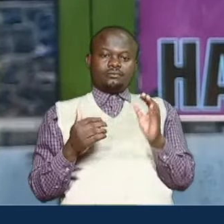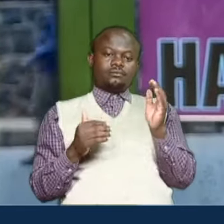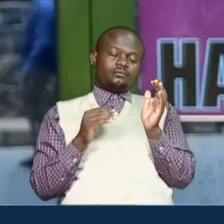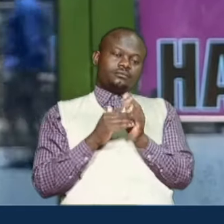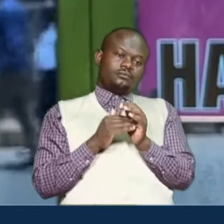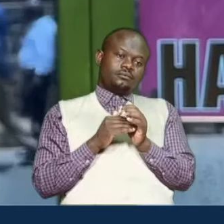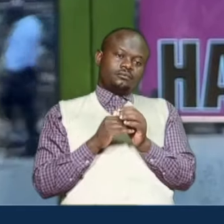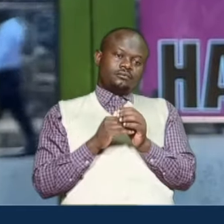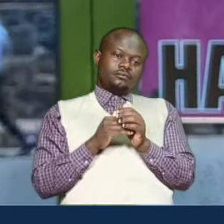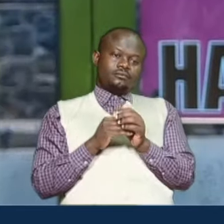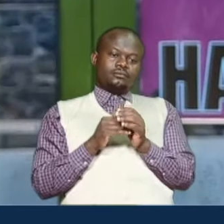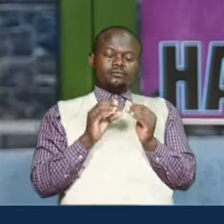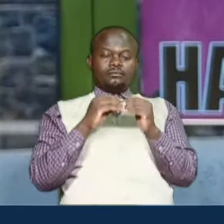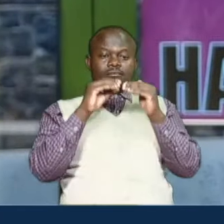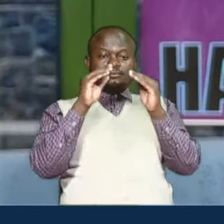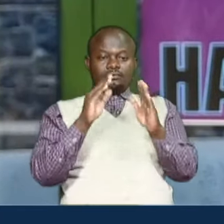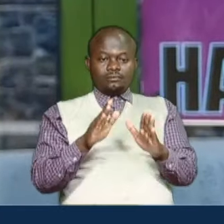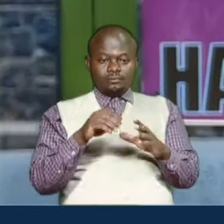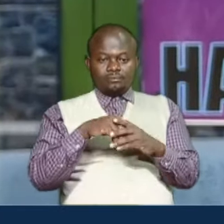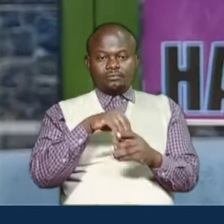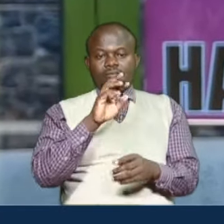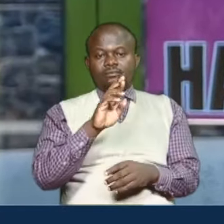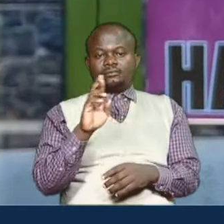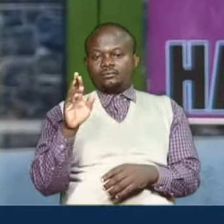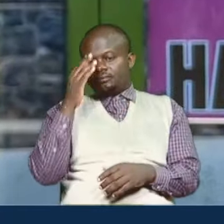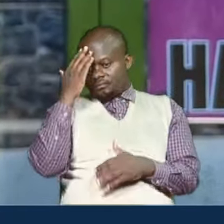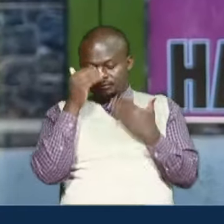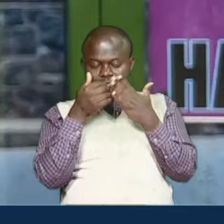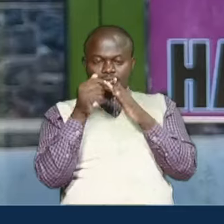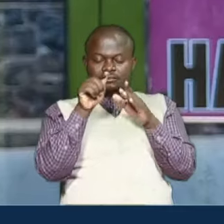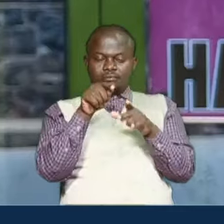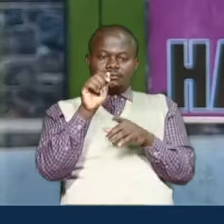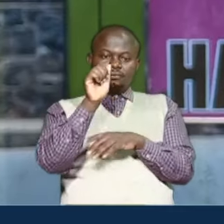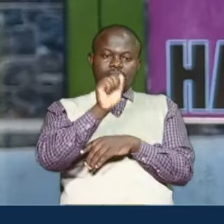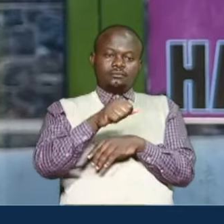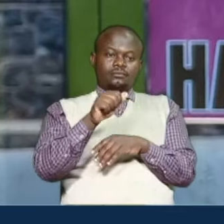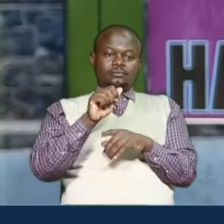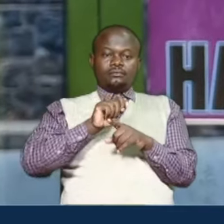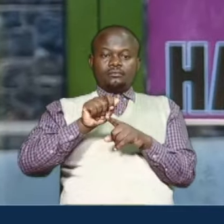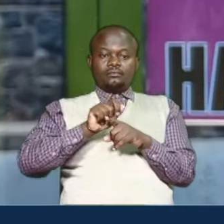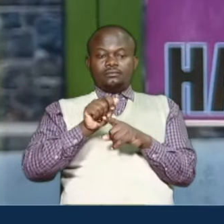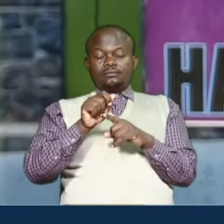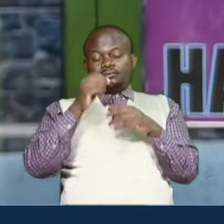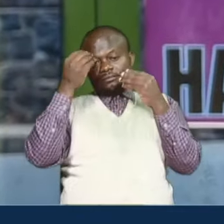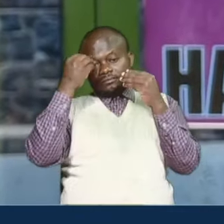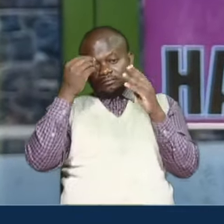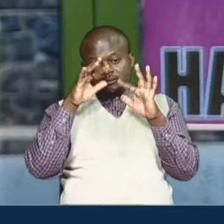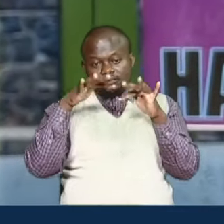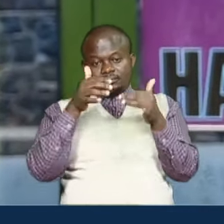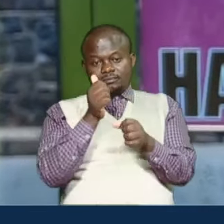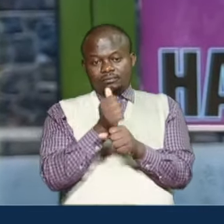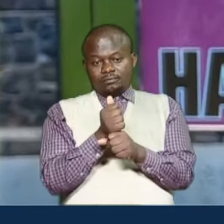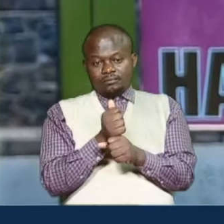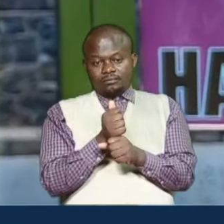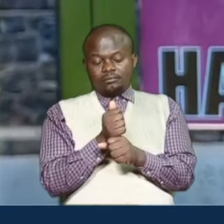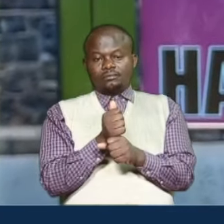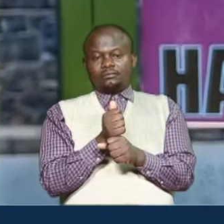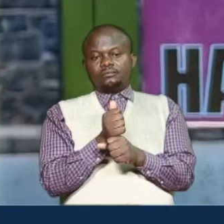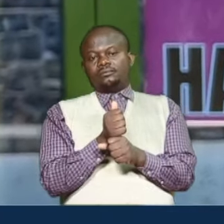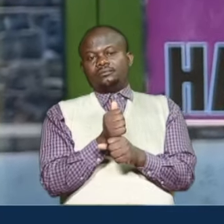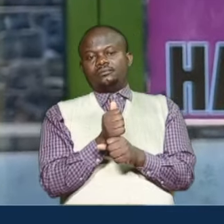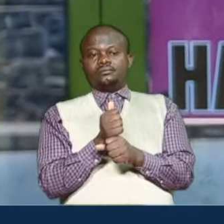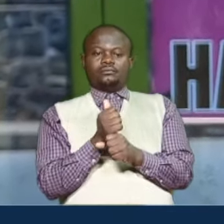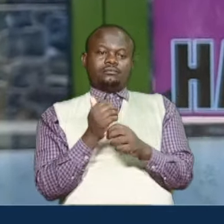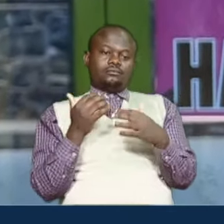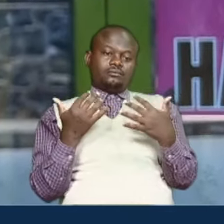ubuyobozi bwo muri Rwanda Revenue kugira ngo buze burushoho wenda kuduha information ku bijyanye n'izo IBM kuzikoresha,